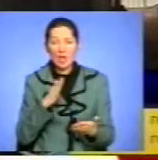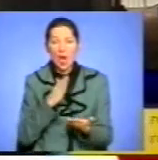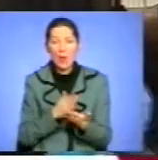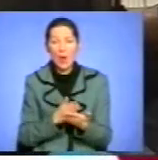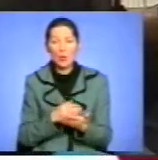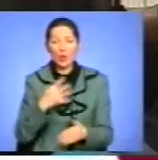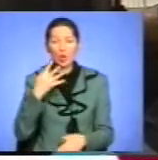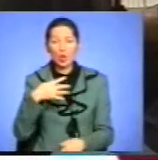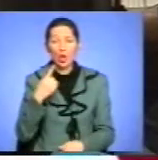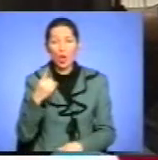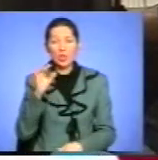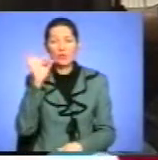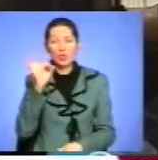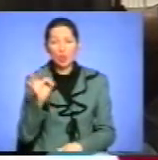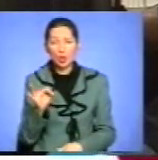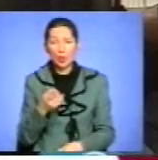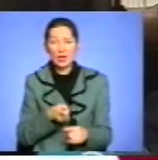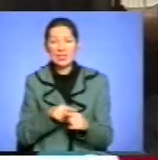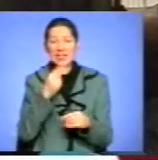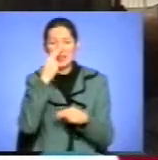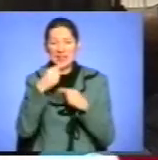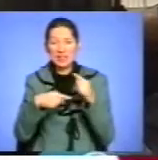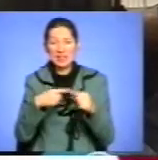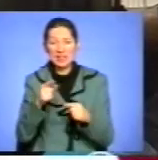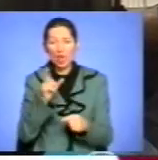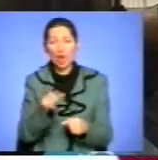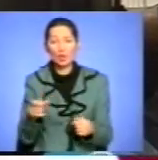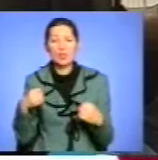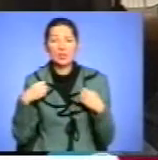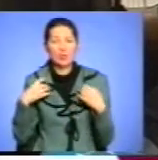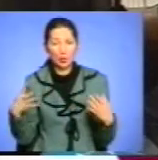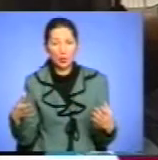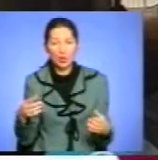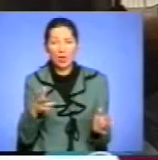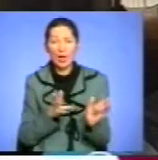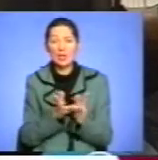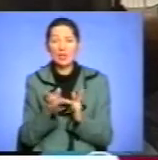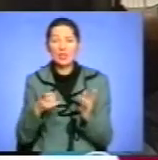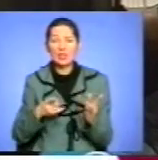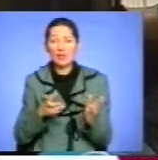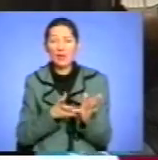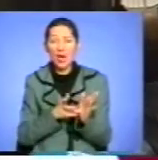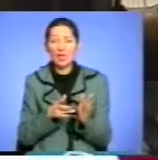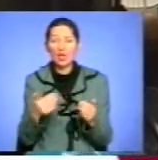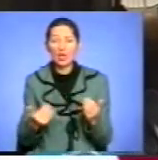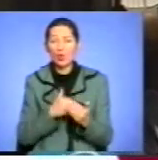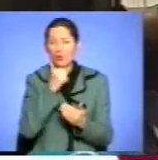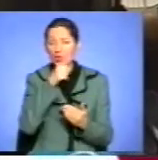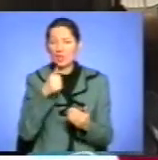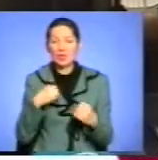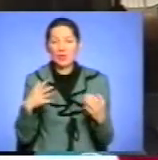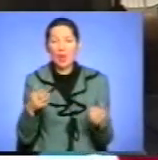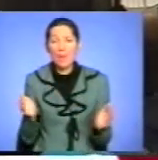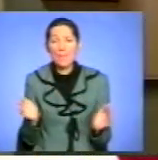на 41%. Це традиційно люди святкують різдвяні, новорічні свята, менше звертаються за